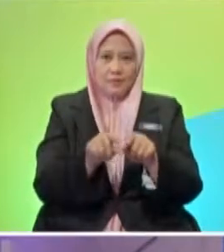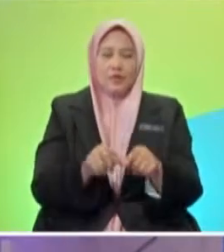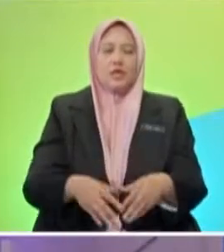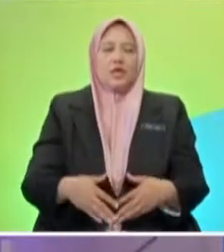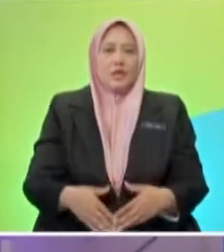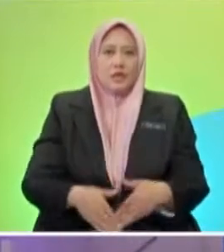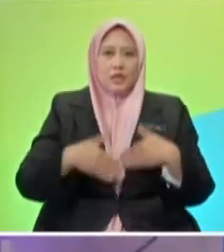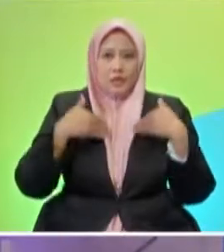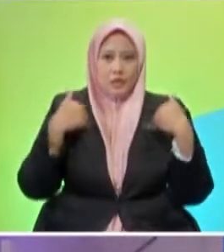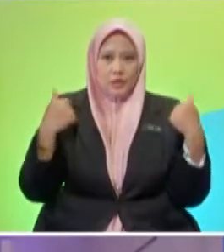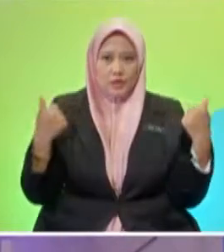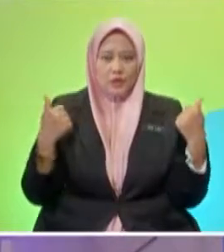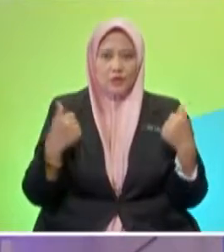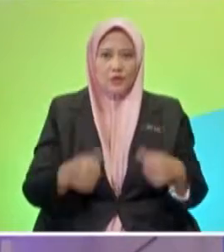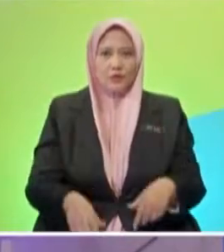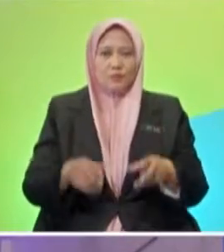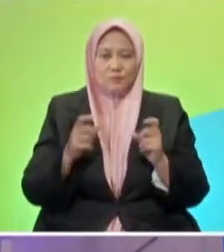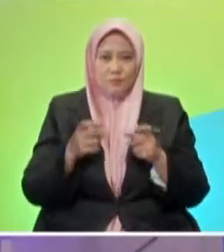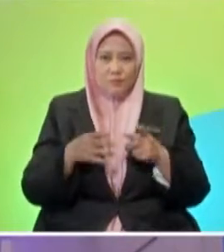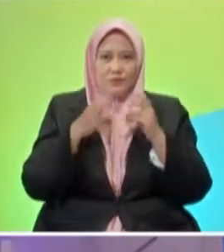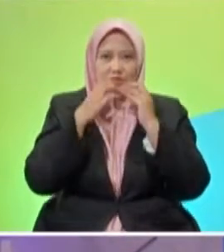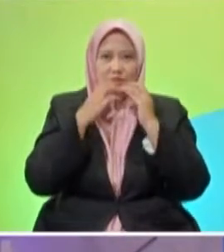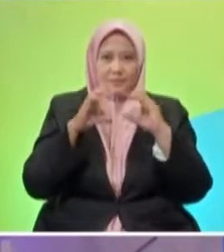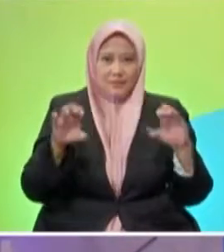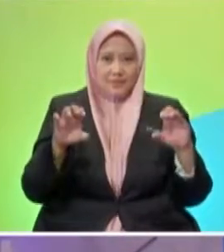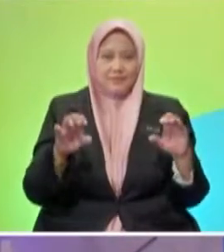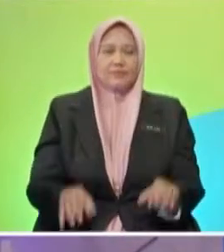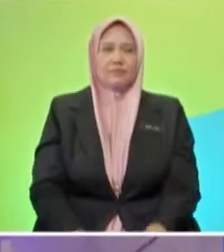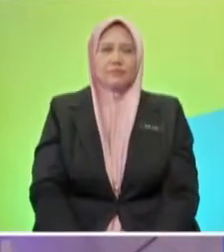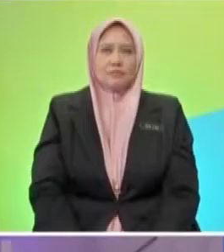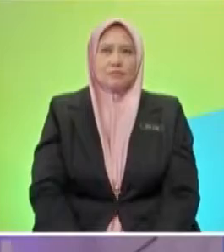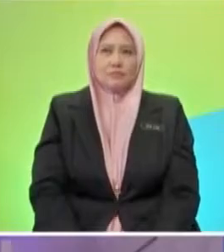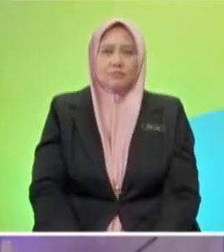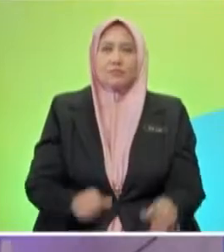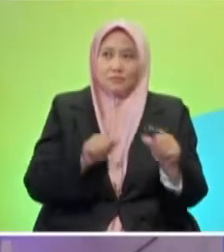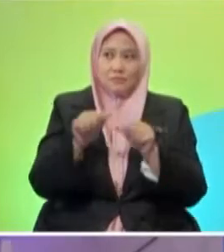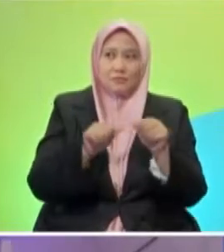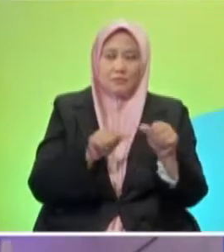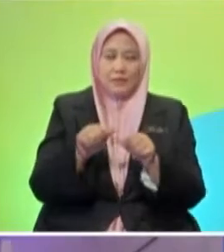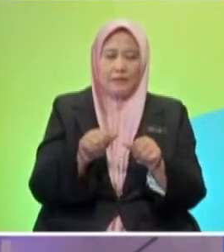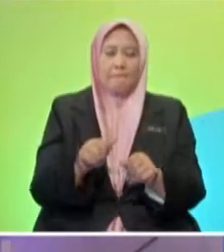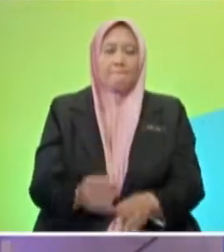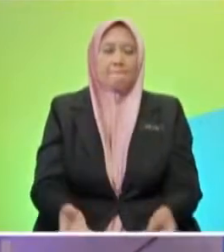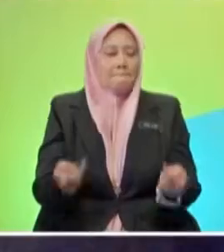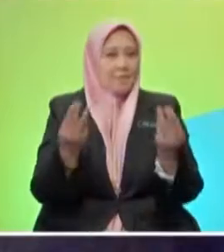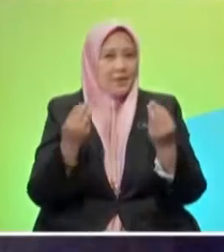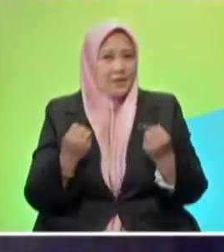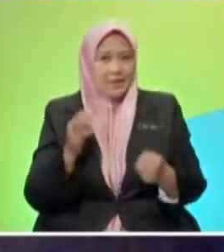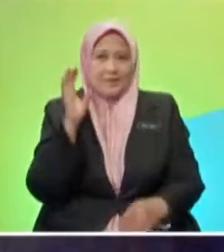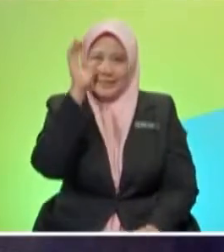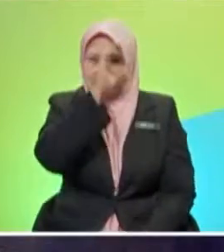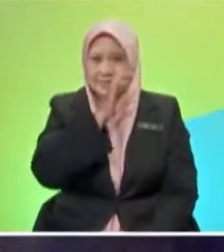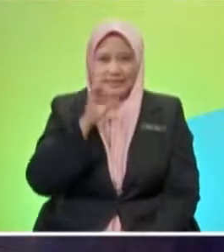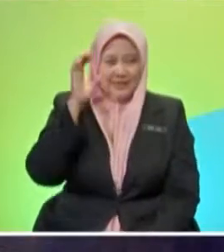no beraktivitas Mari cari ah yang dicari itu sebelum kita cari kita baca